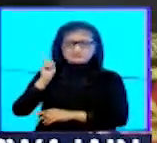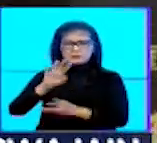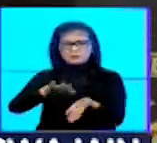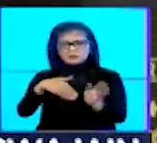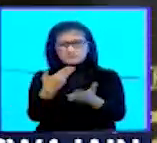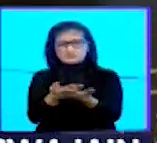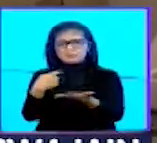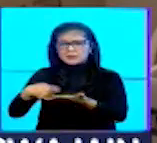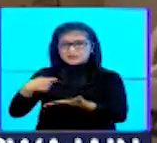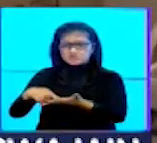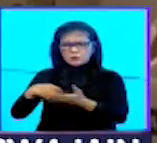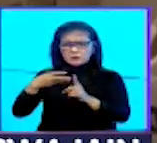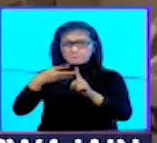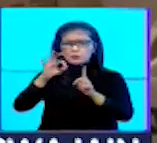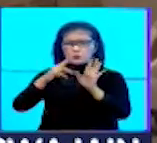IAIN Bone.